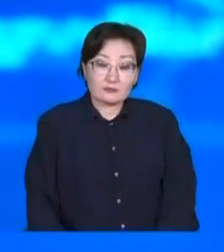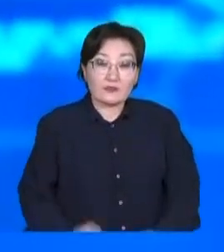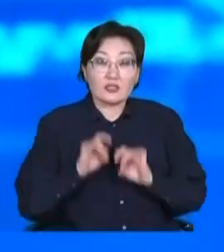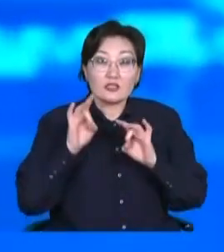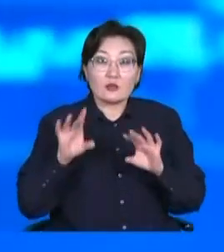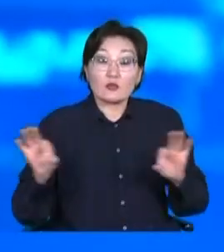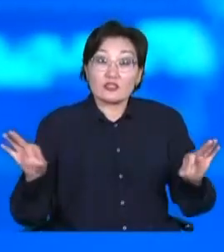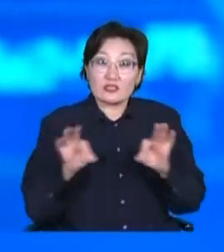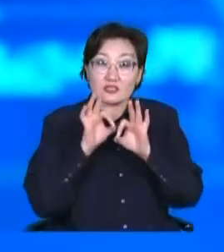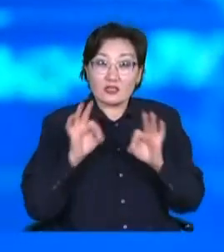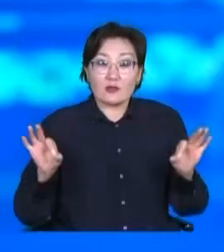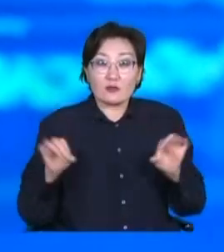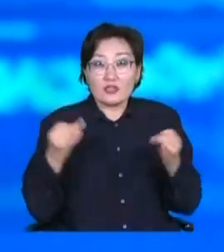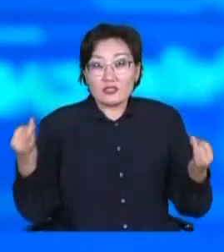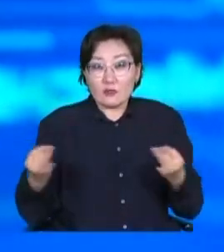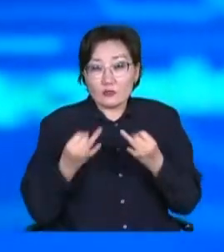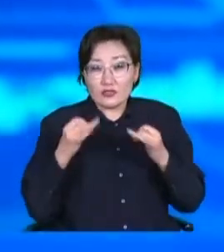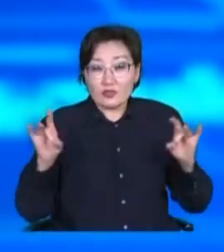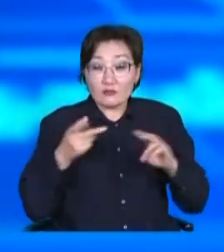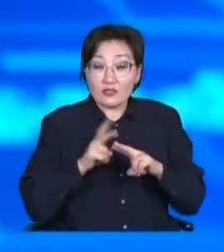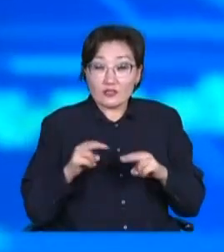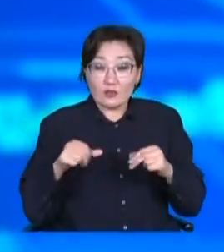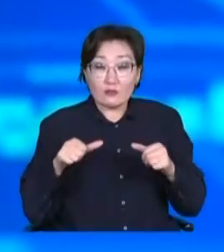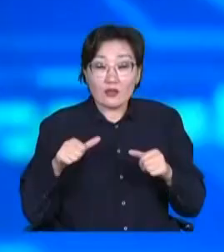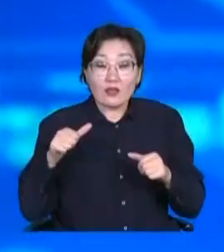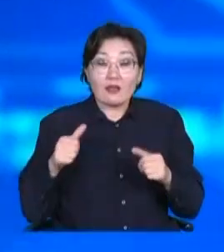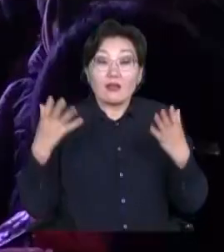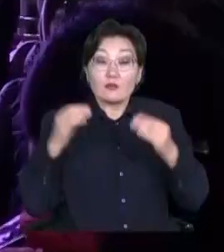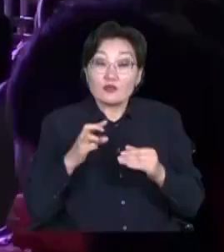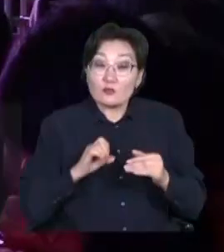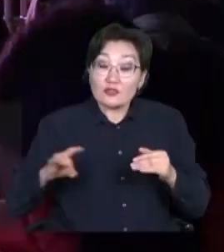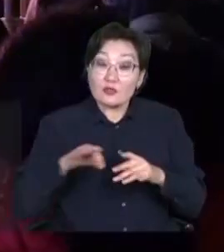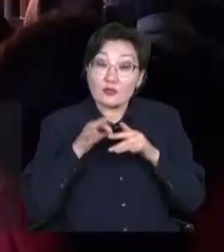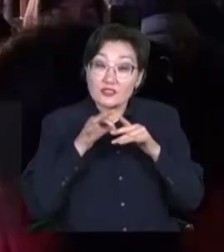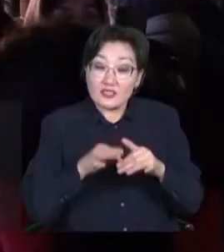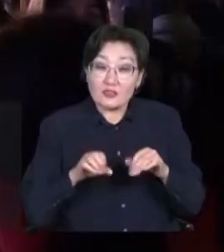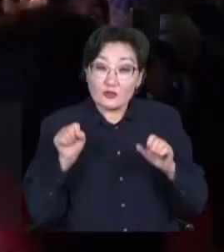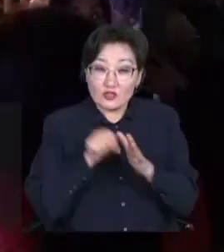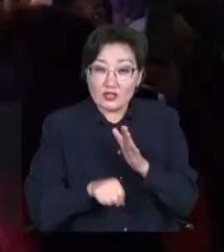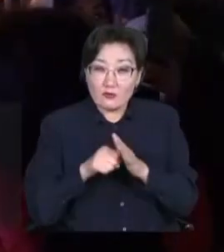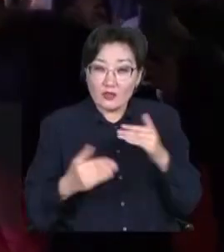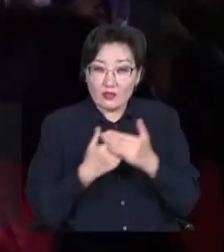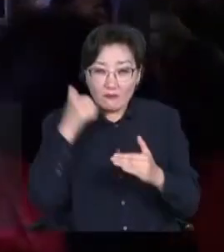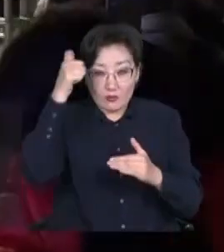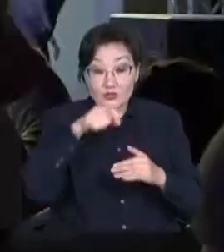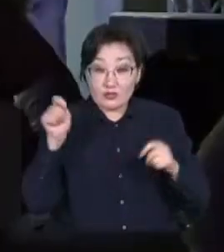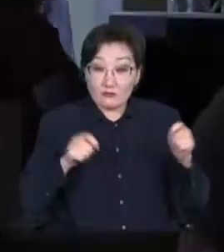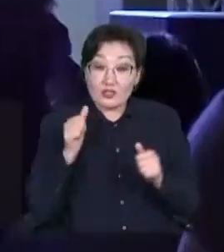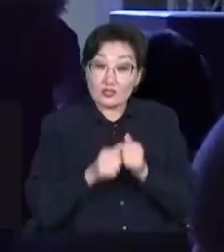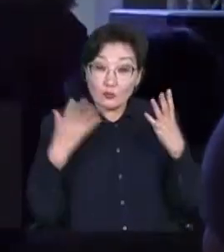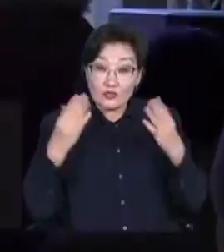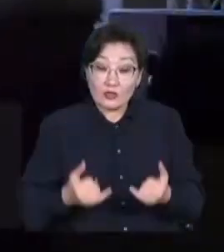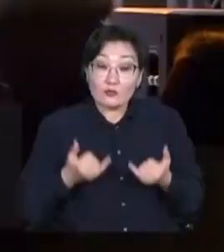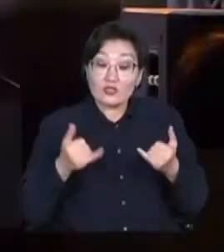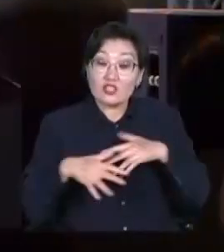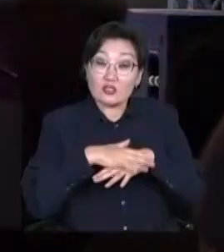популярные хиты и зажигательная музыка. В эти дни в Бостандыгском районе Алматы проходит зимний новогодний фестиваль. Ежедневно для